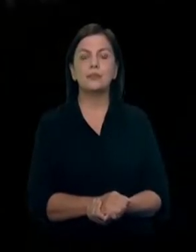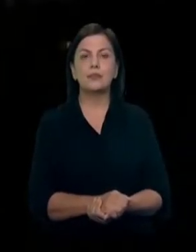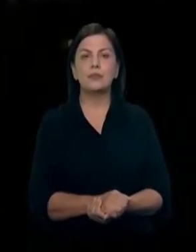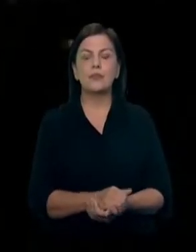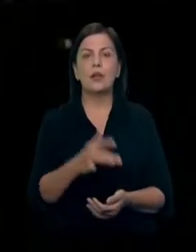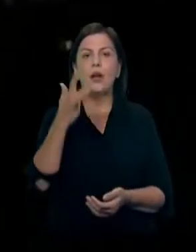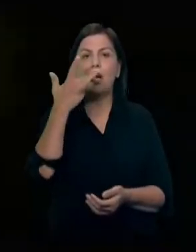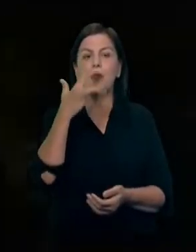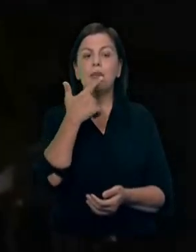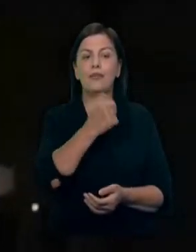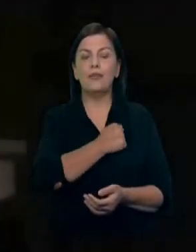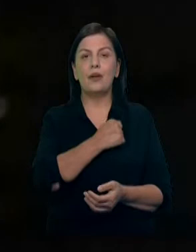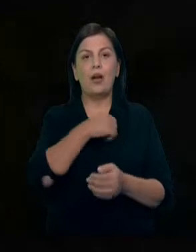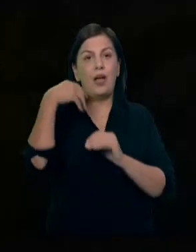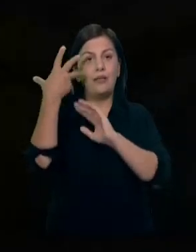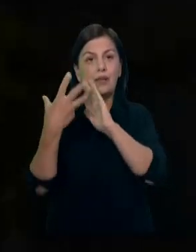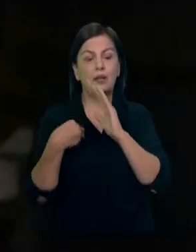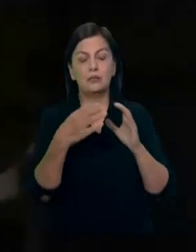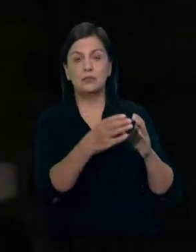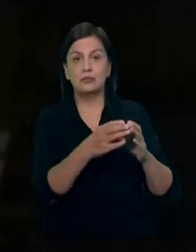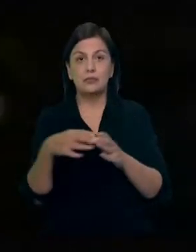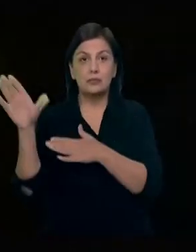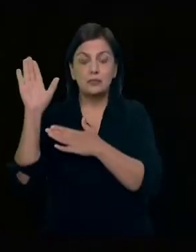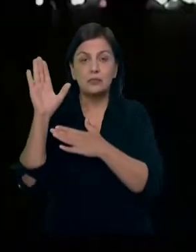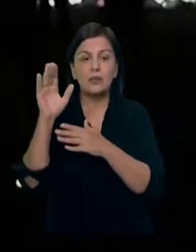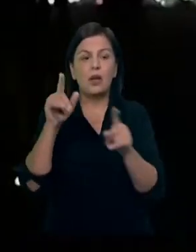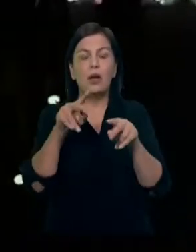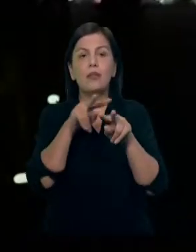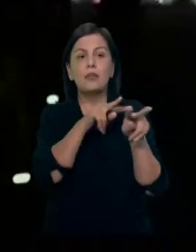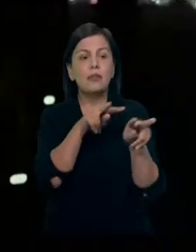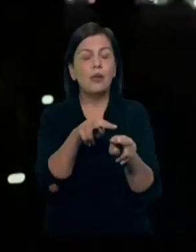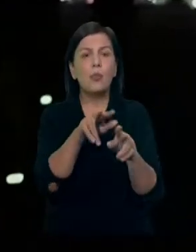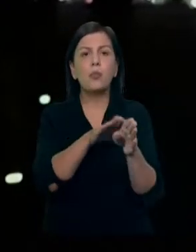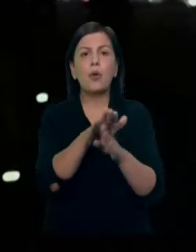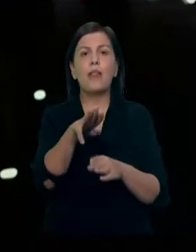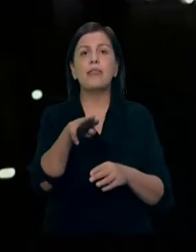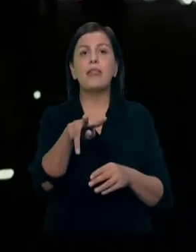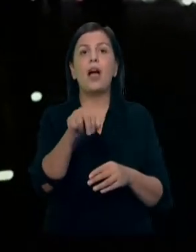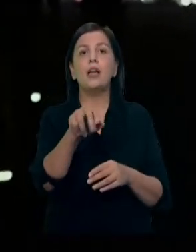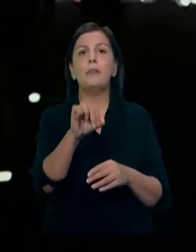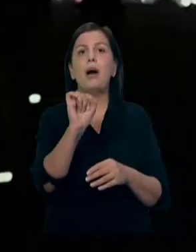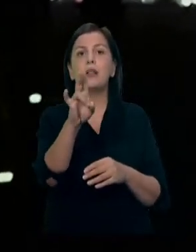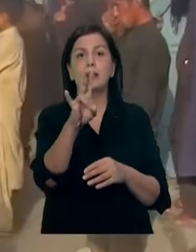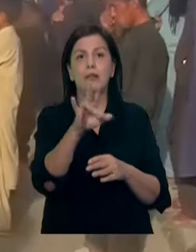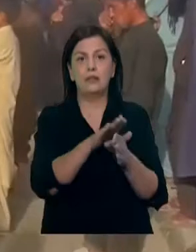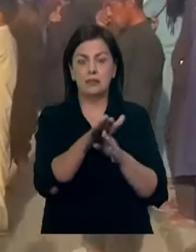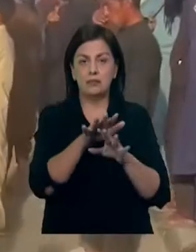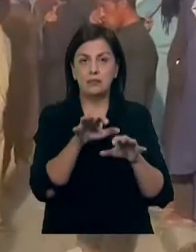Birləşmiş Ştatlar qoşunlarının Əfqanistandan çıxması ilə ölkəyə nəzarət tamamilə Taliban hərəkatının əlinə keçib. Həmin hərəkat